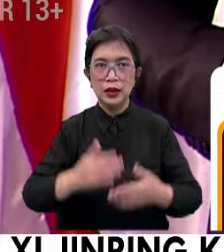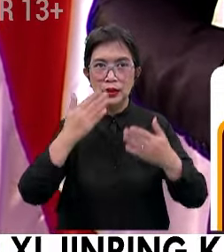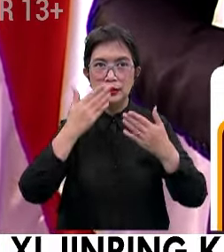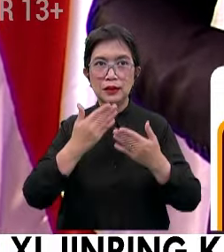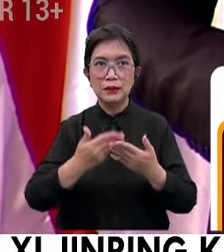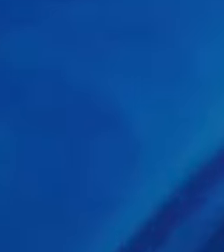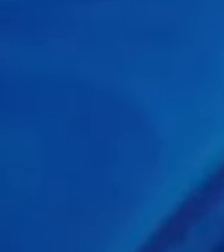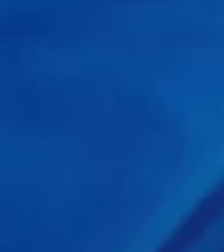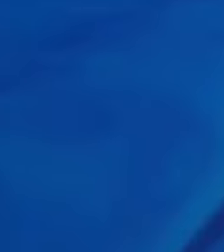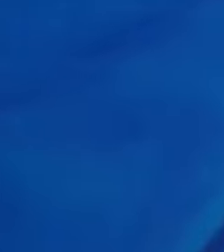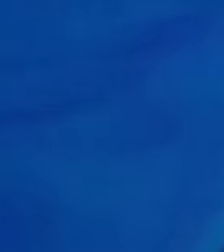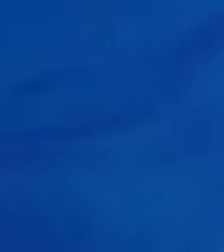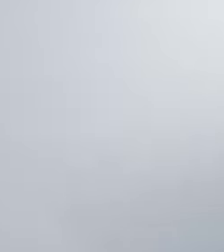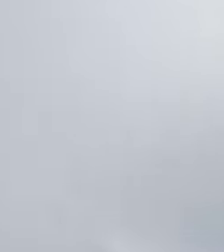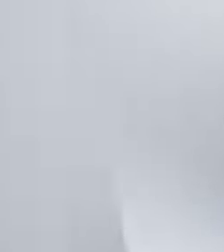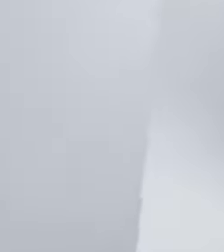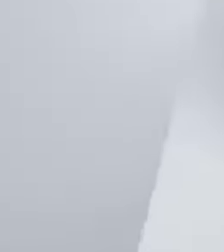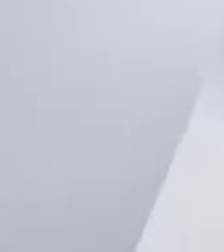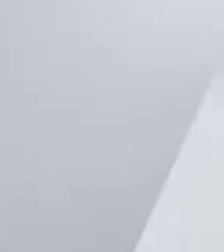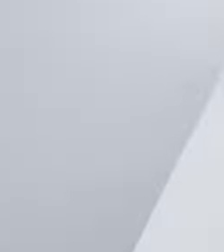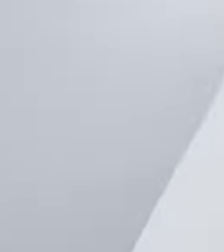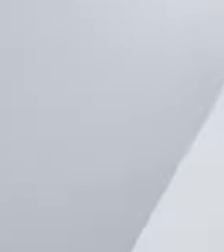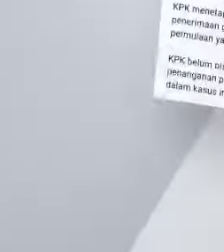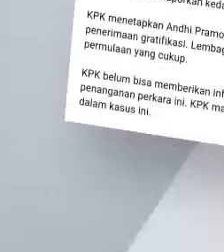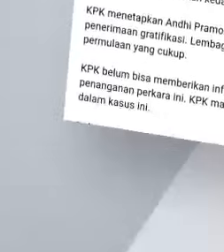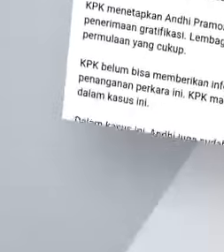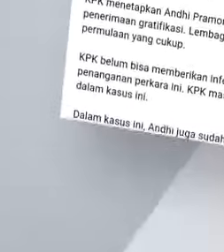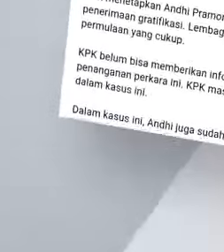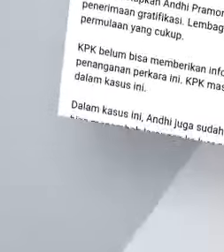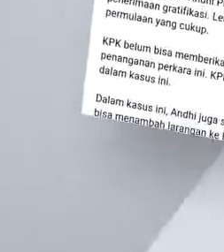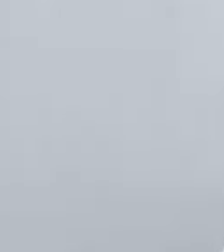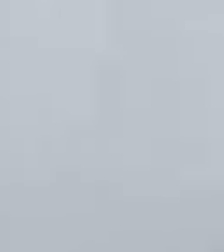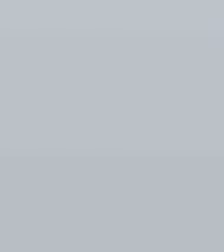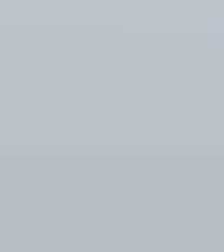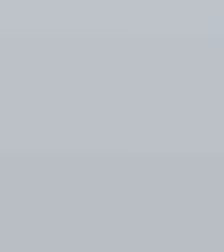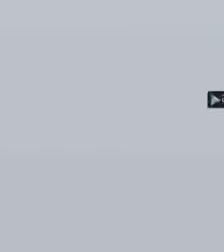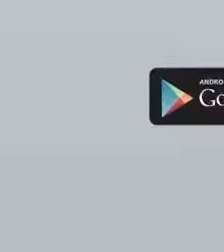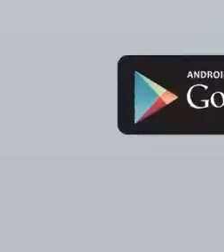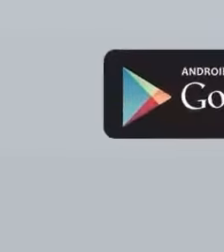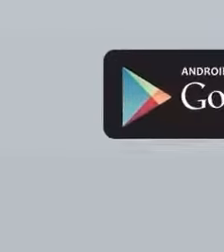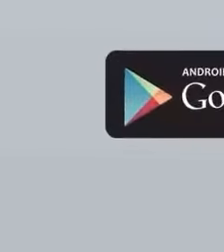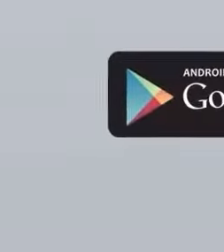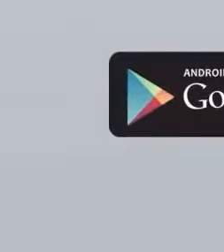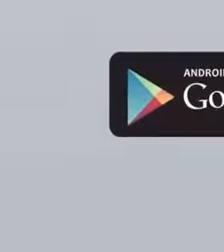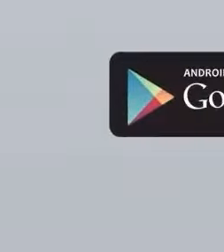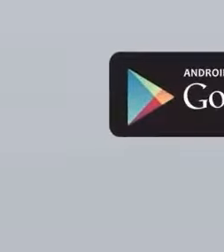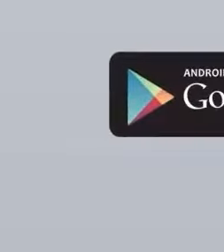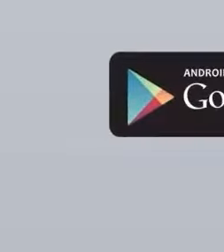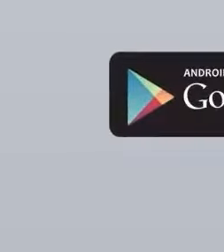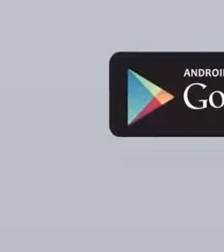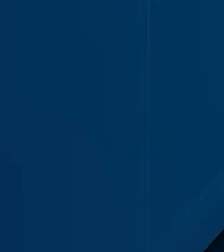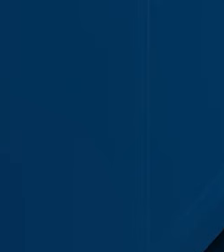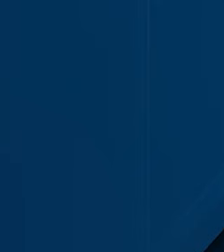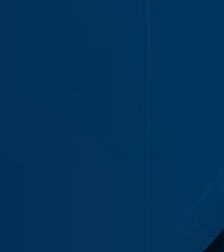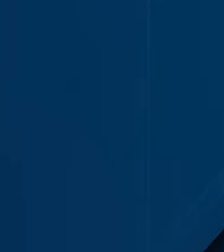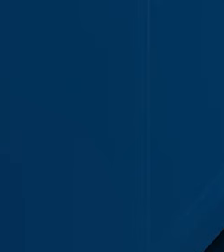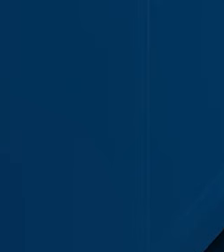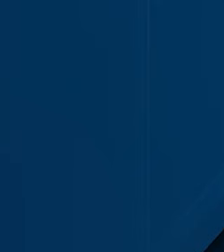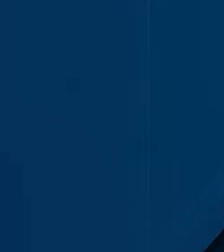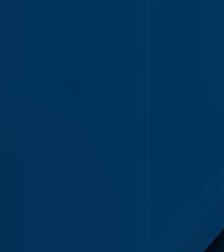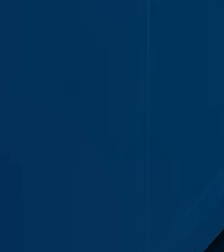atas semangatnya. Jelajahi cara baru mendapatkan informasi. Download Metro TV Extend sekarang.